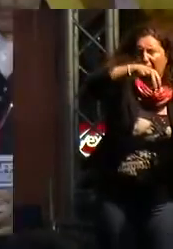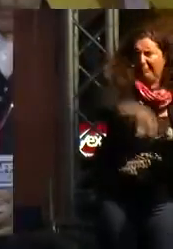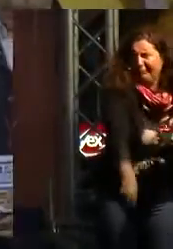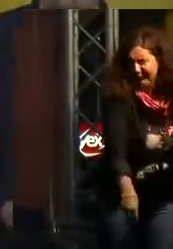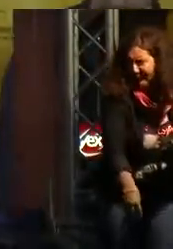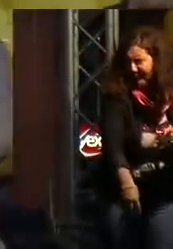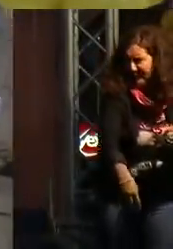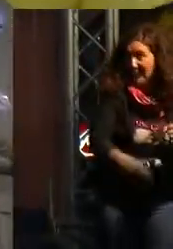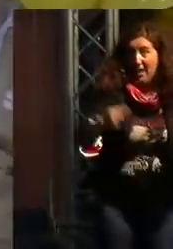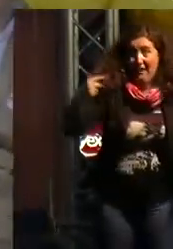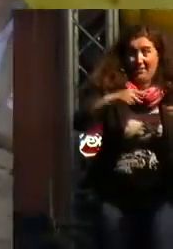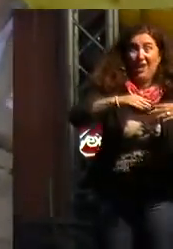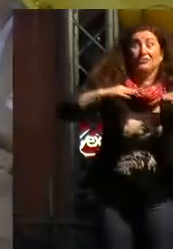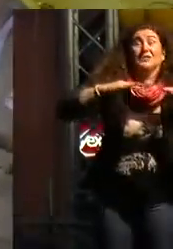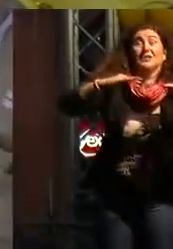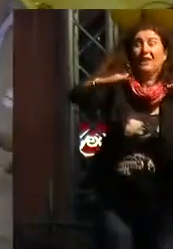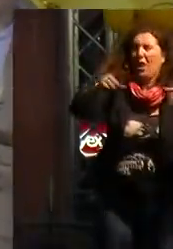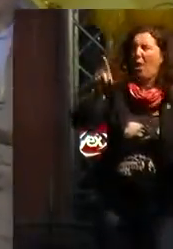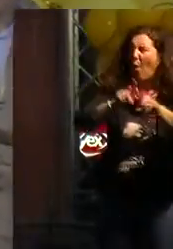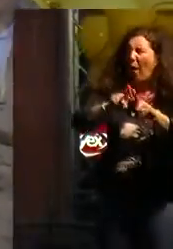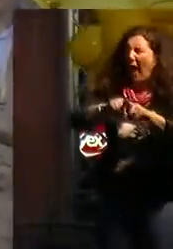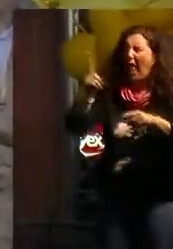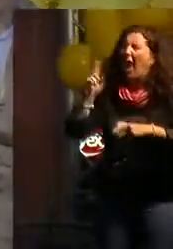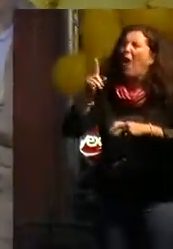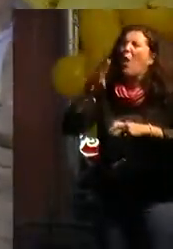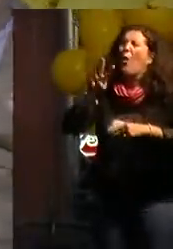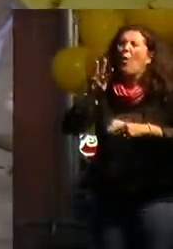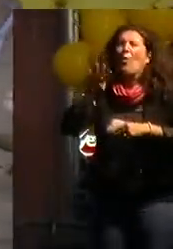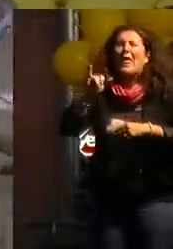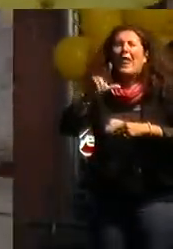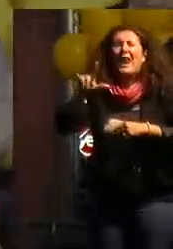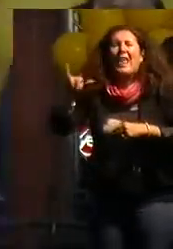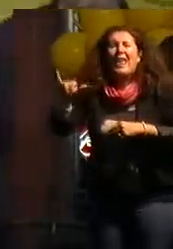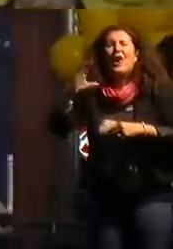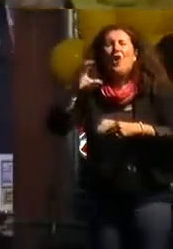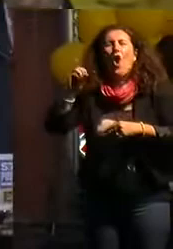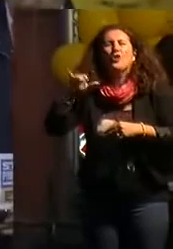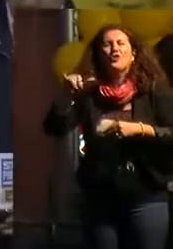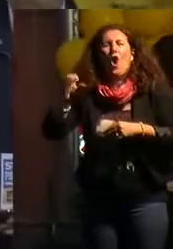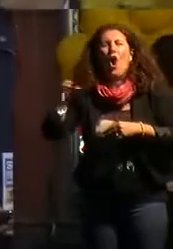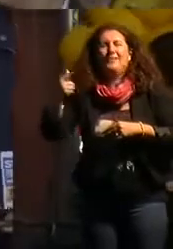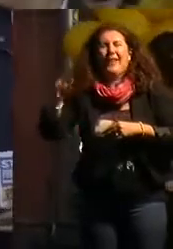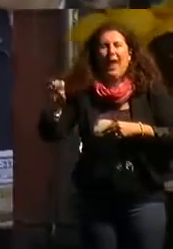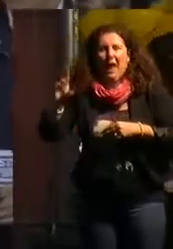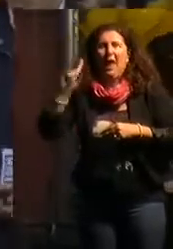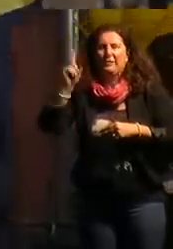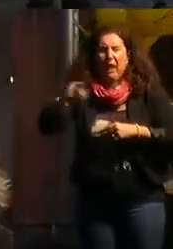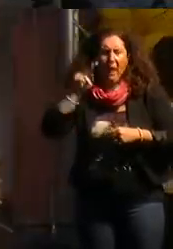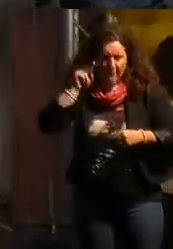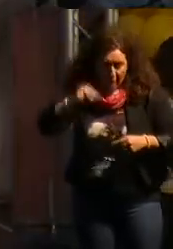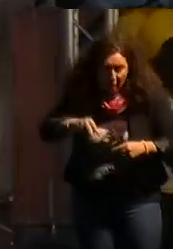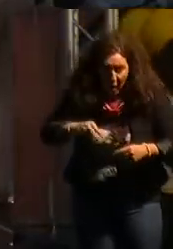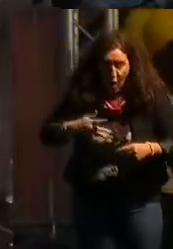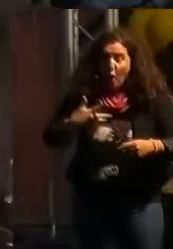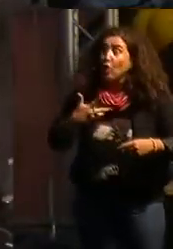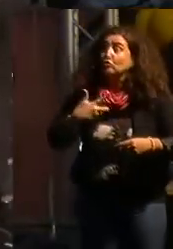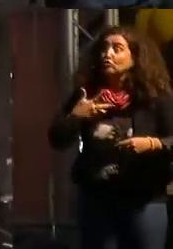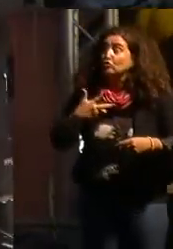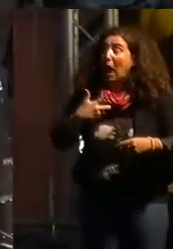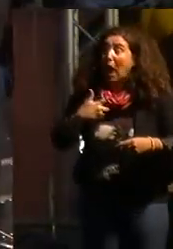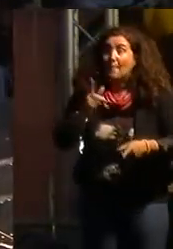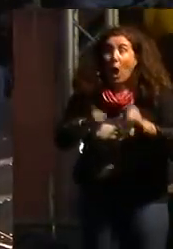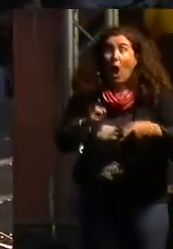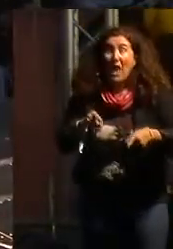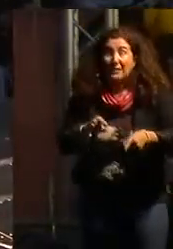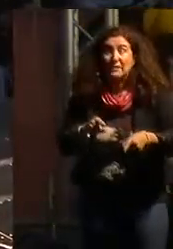come faceva Willy il Coyote. Dobbiamo guardare giù e renderci conto che c'è un precipizio sotto il politico. Se ci spostiamo tutti, lui va giù. Ma